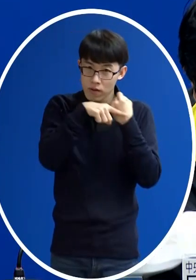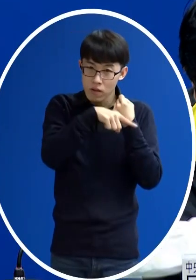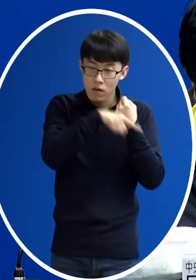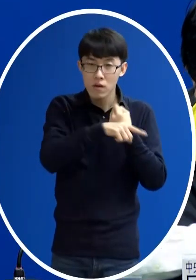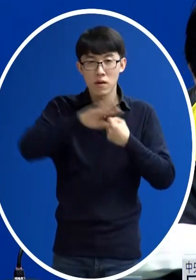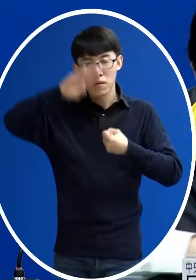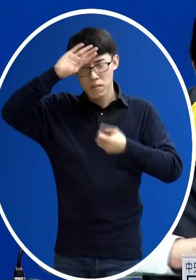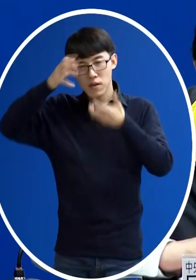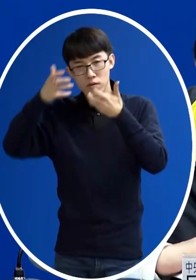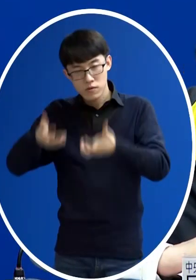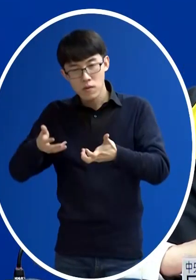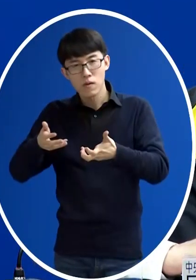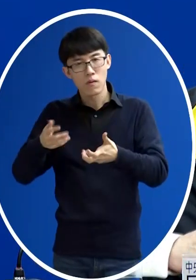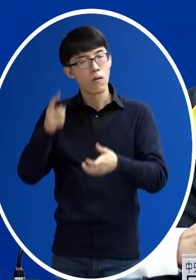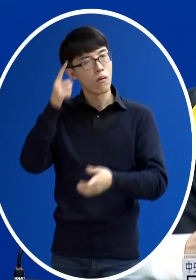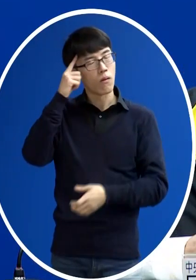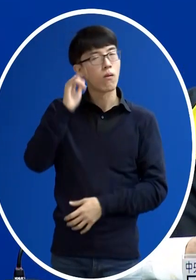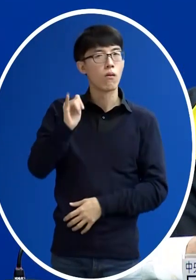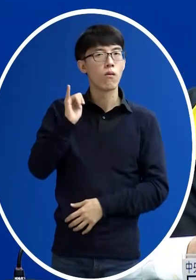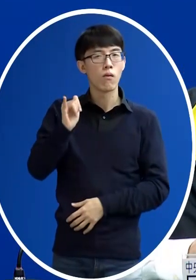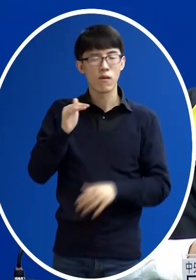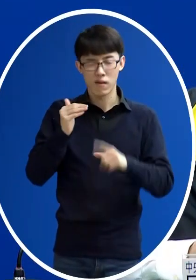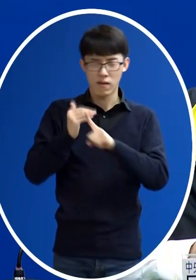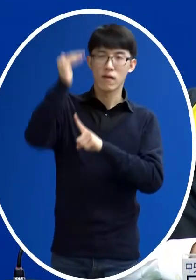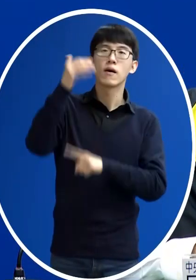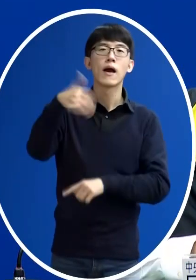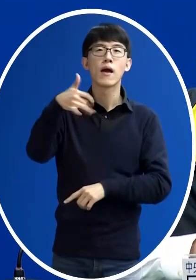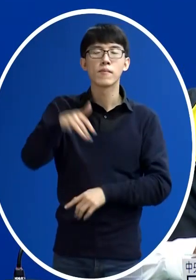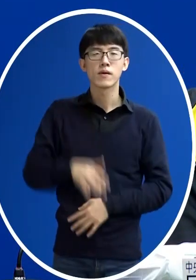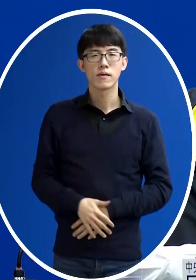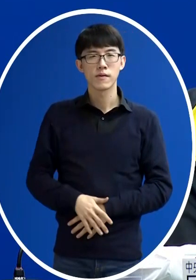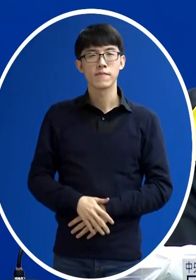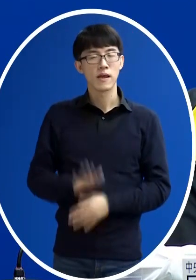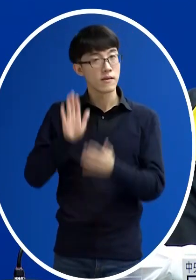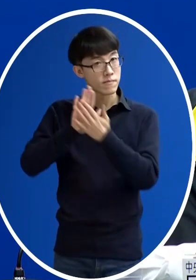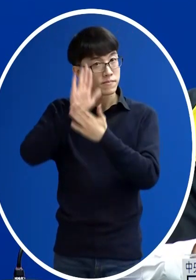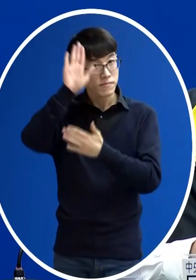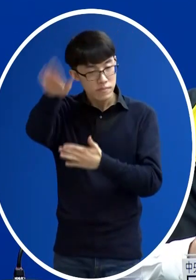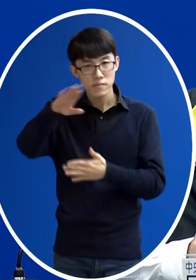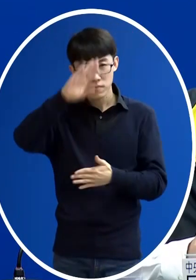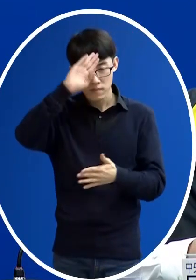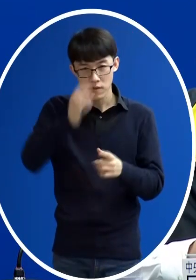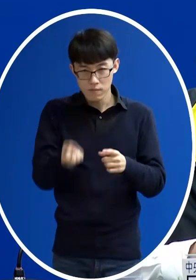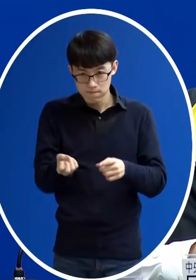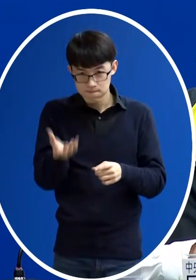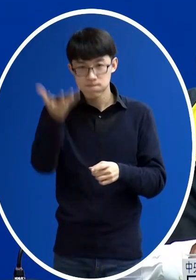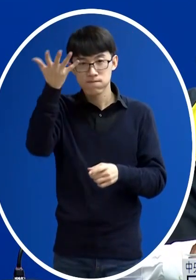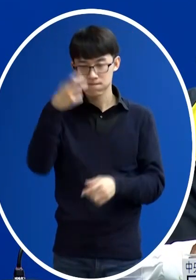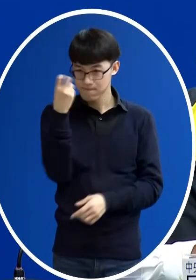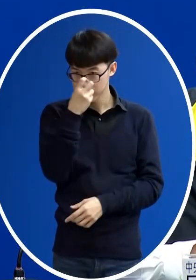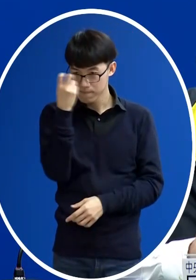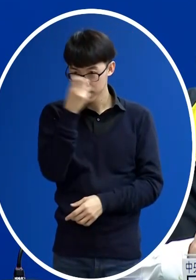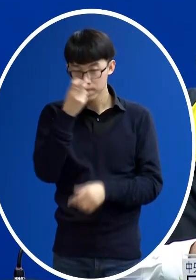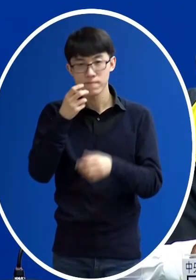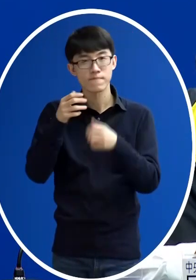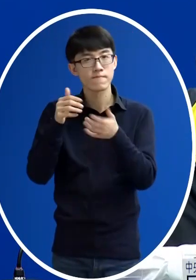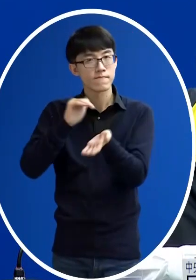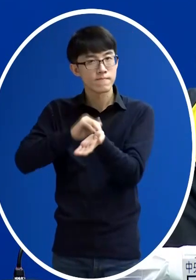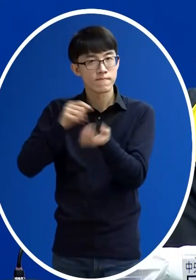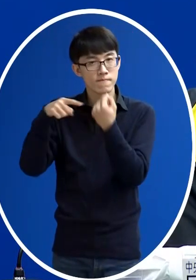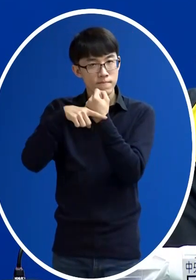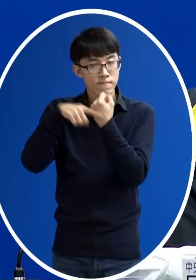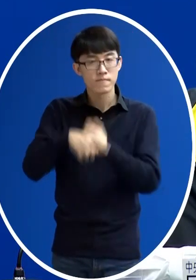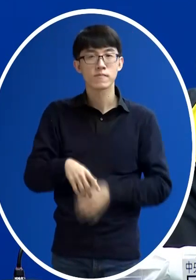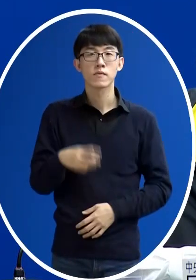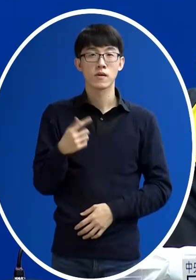症的情形不如想象中的高，不过这还有待更多的病例观察的情形。另外一部分是南非昨天